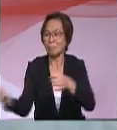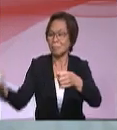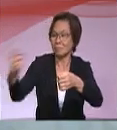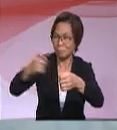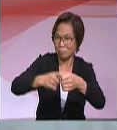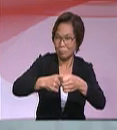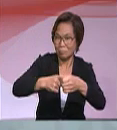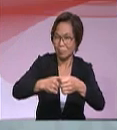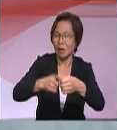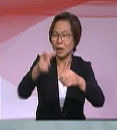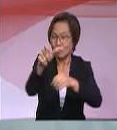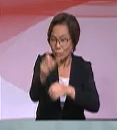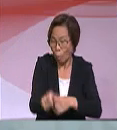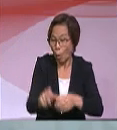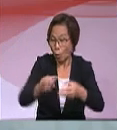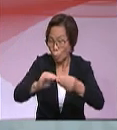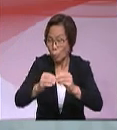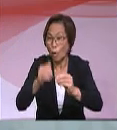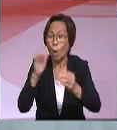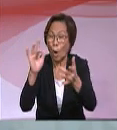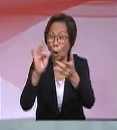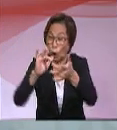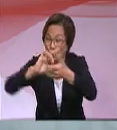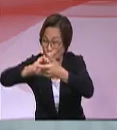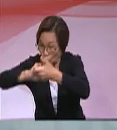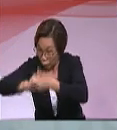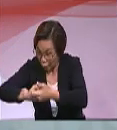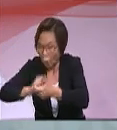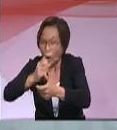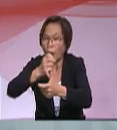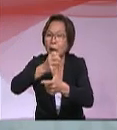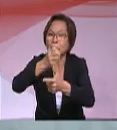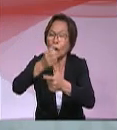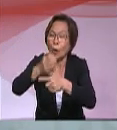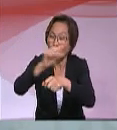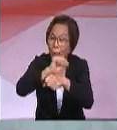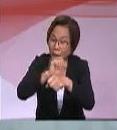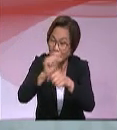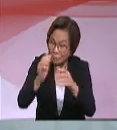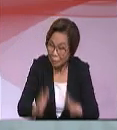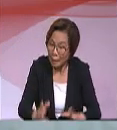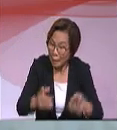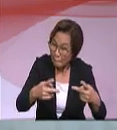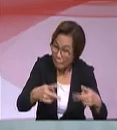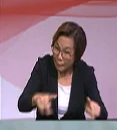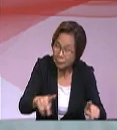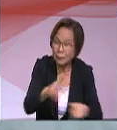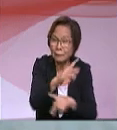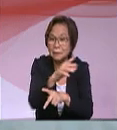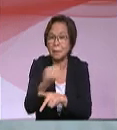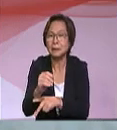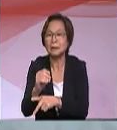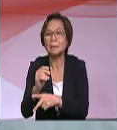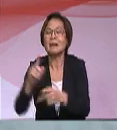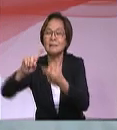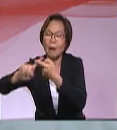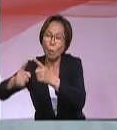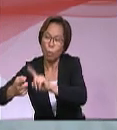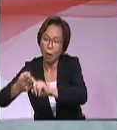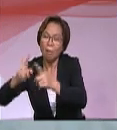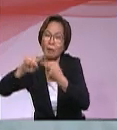berkaitan dengan case index, iaitu close contact ataupun pekerja-pekerja di pasar dan juga